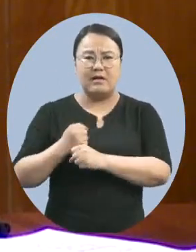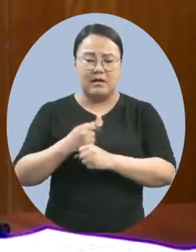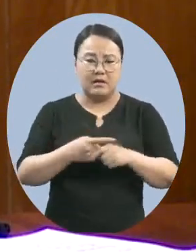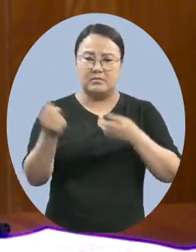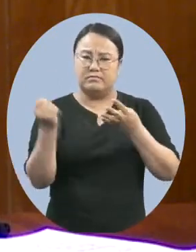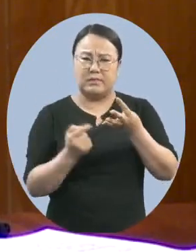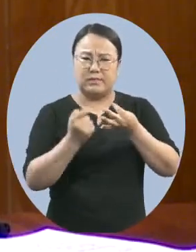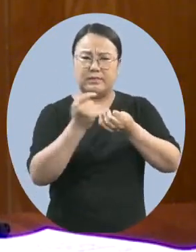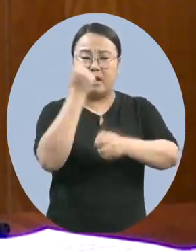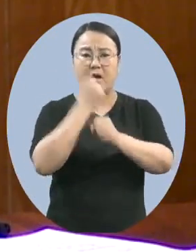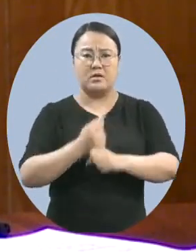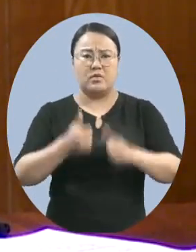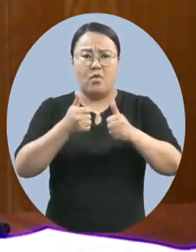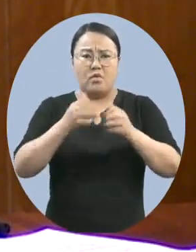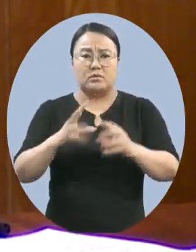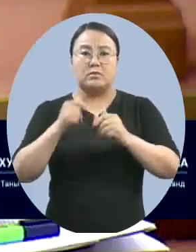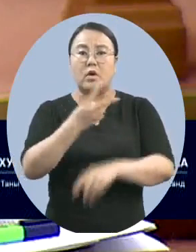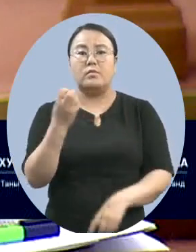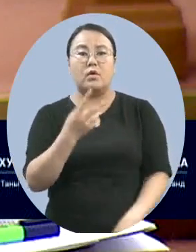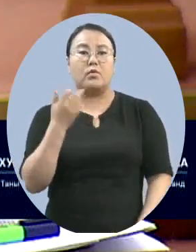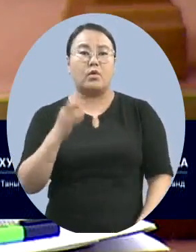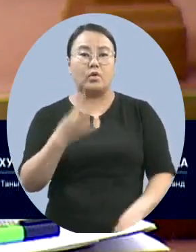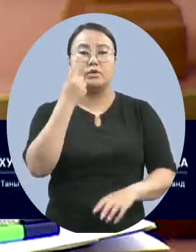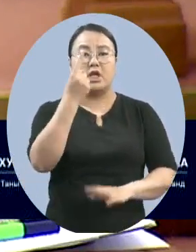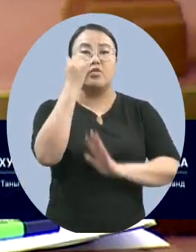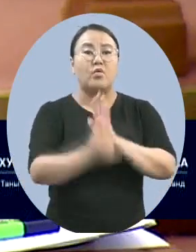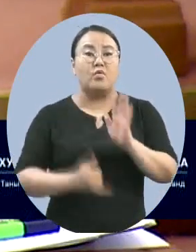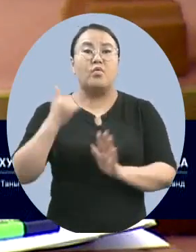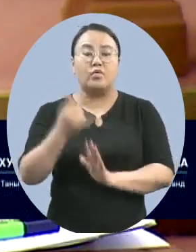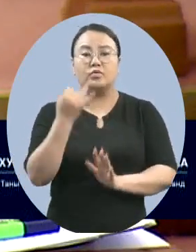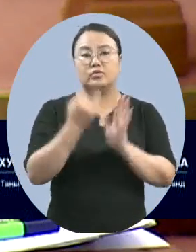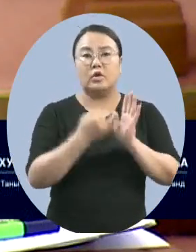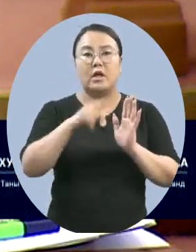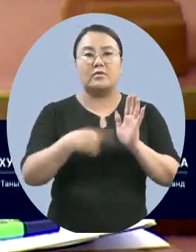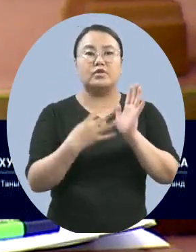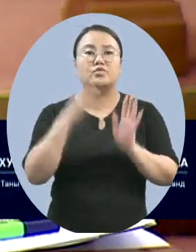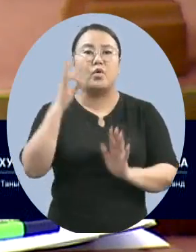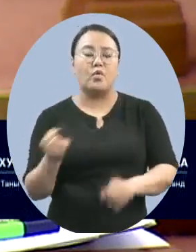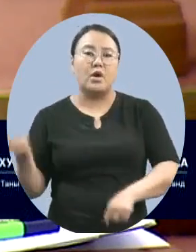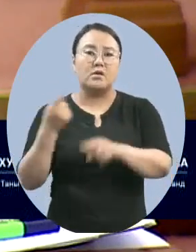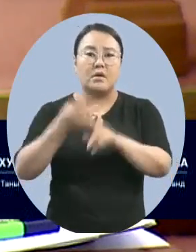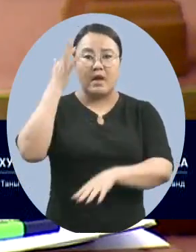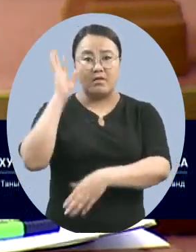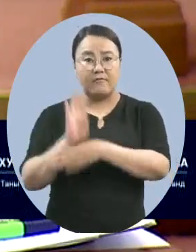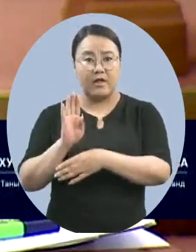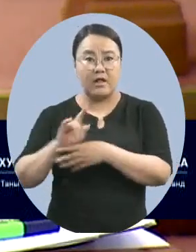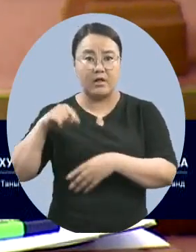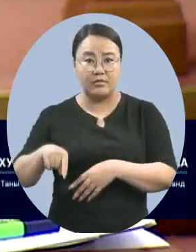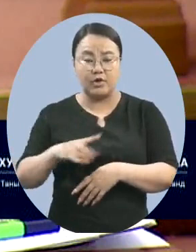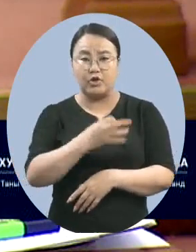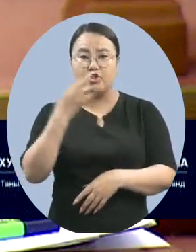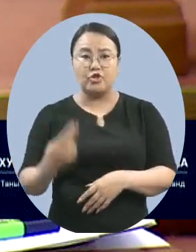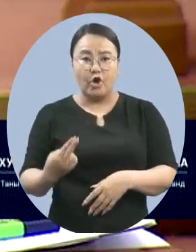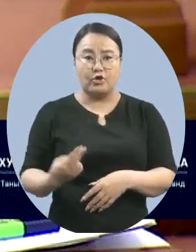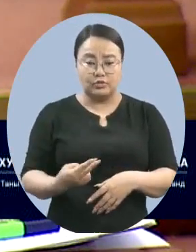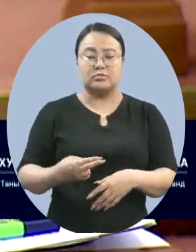үе шаттай авсны үр дүнд эдийн засаг 2023 оны 1-р удирдалд 7.9% өсөж, гадаад валютын албан нөөц